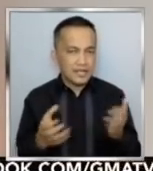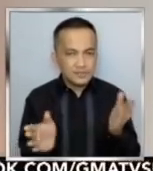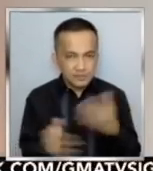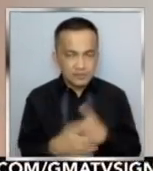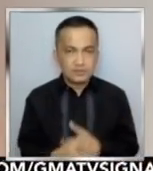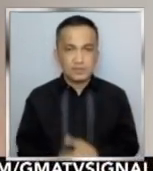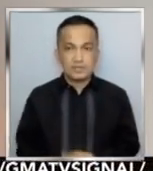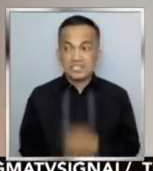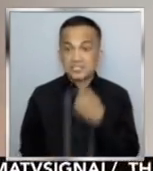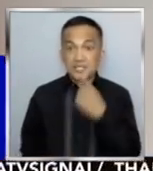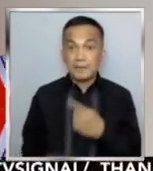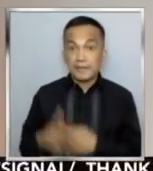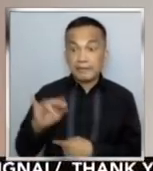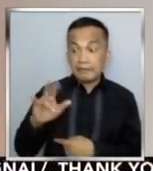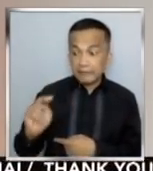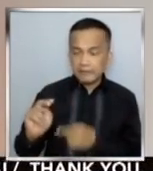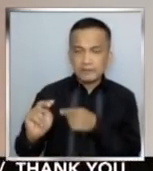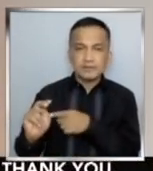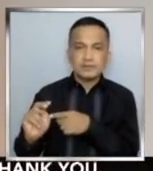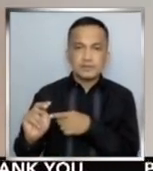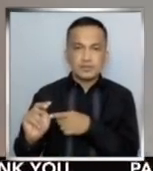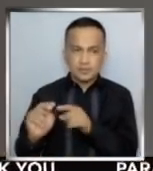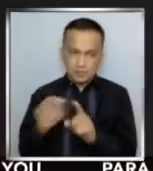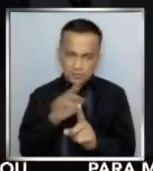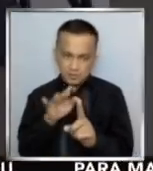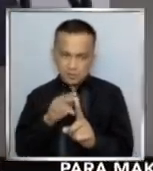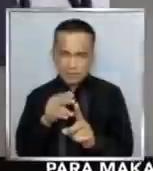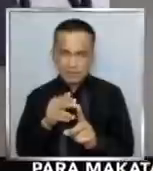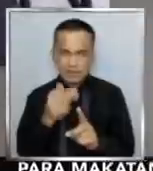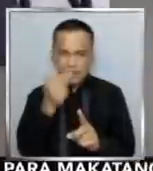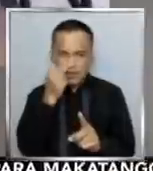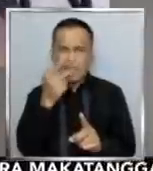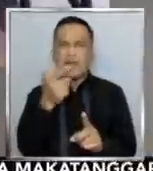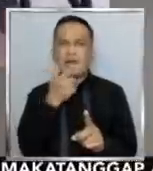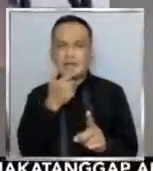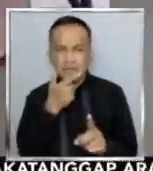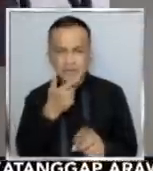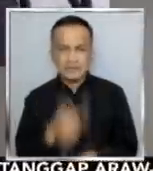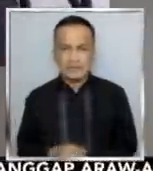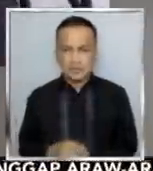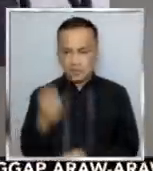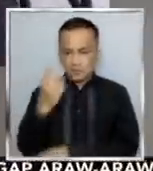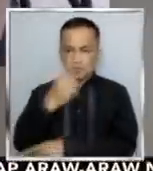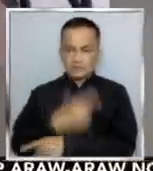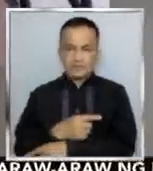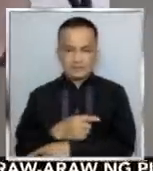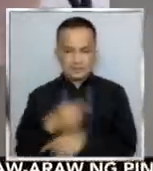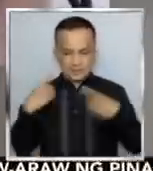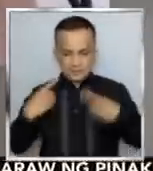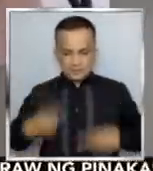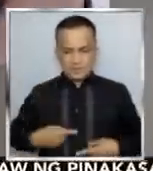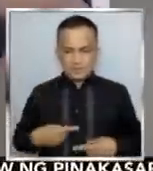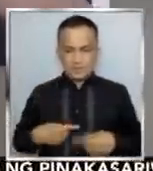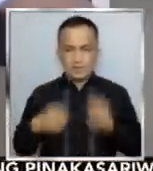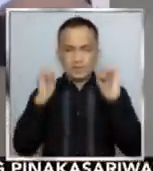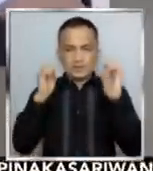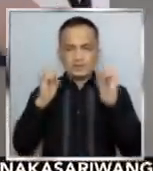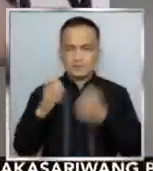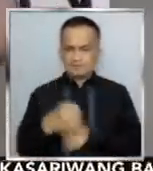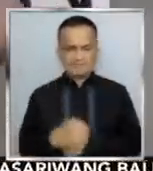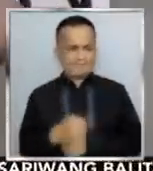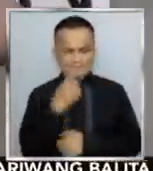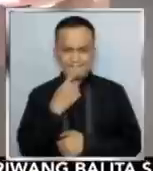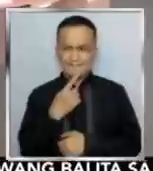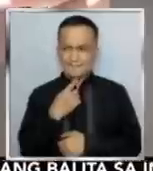Rain, observation humor lang daw ito. One day, nagdamit lang ako pang-workout. Tapos sabi ko, parang mukha akong